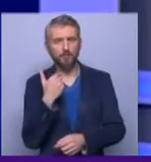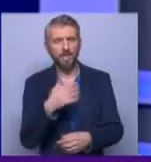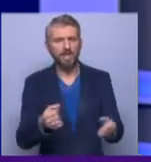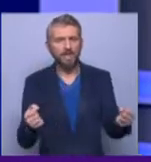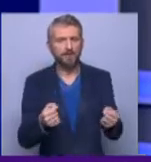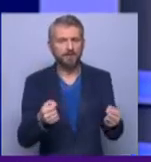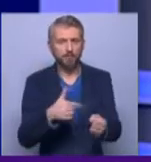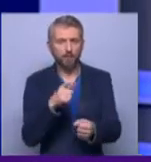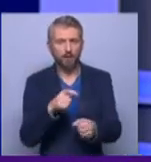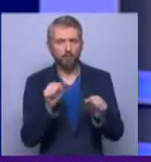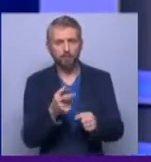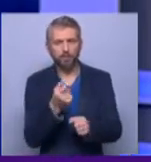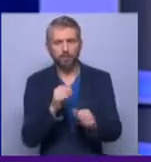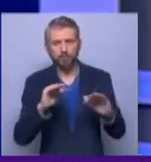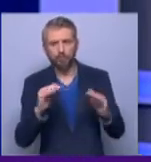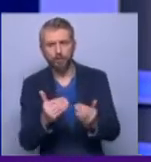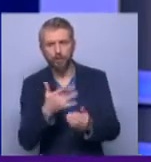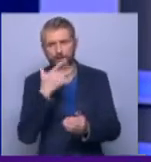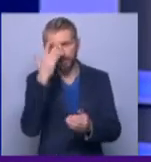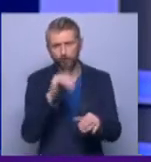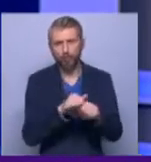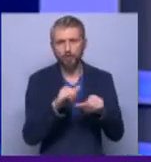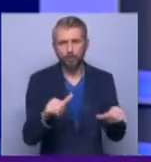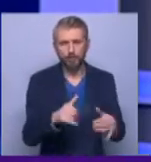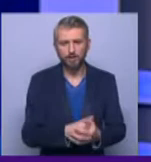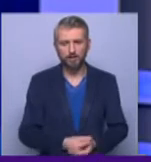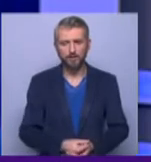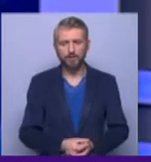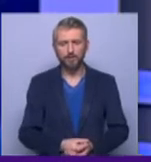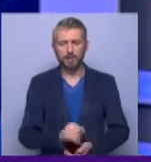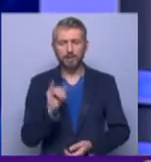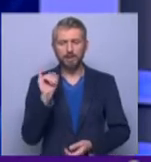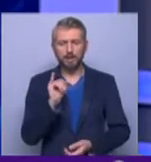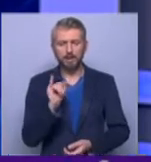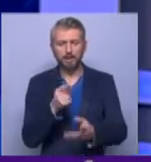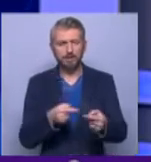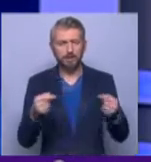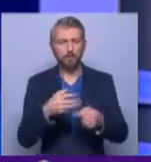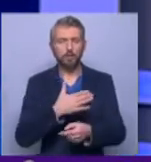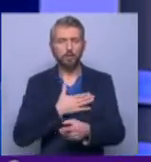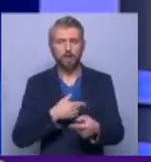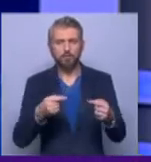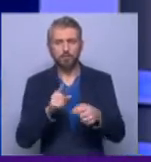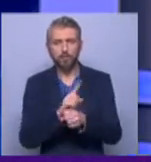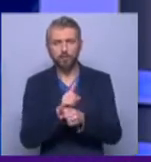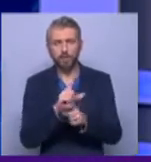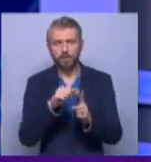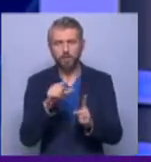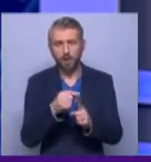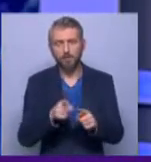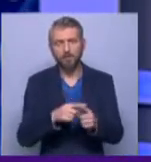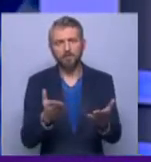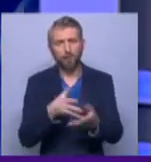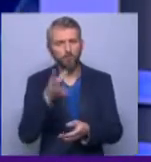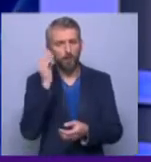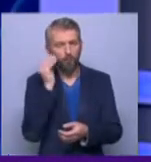взимку там газ може трохи звужуватися, влітку може розширюватися. І згідно наших певних нормативних правил, це якось враховується.